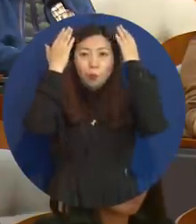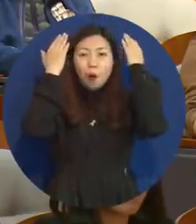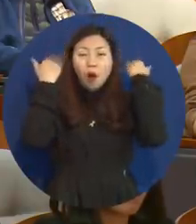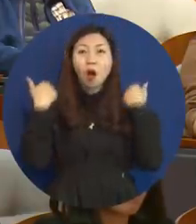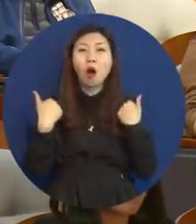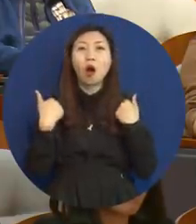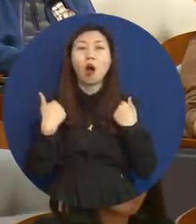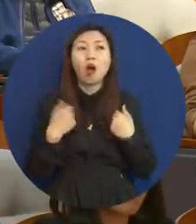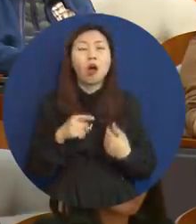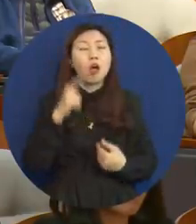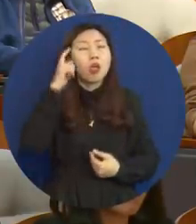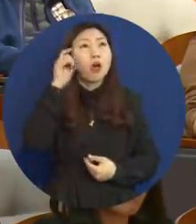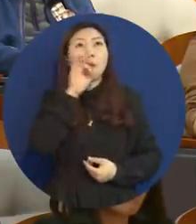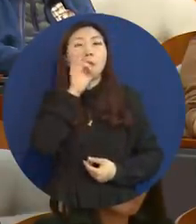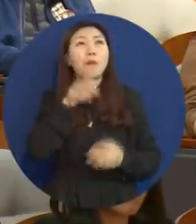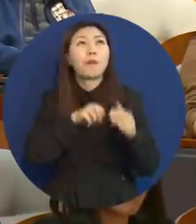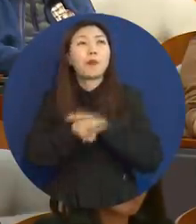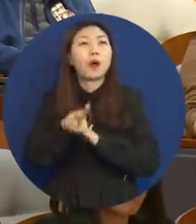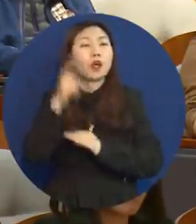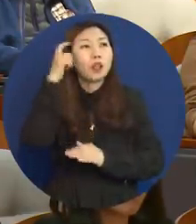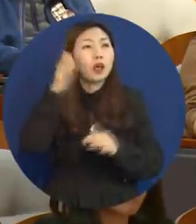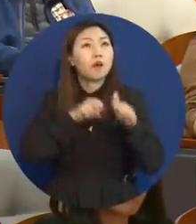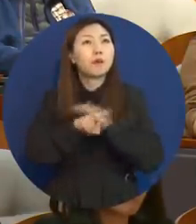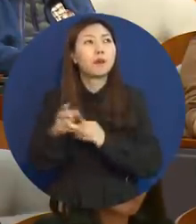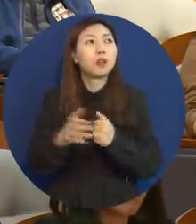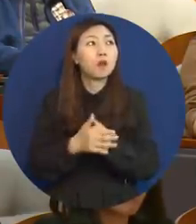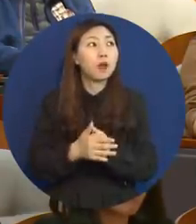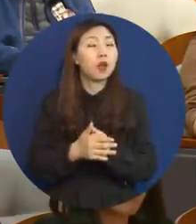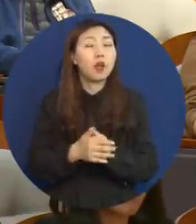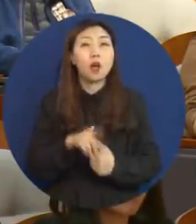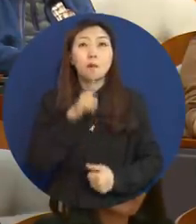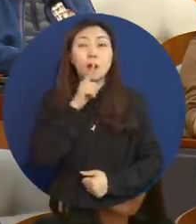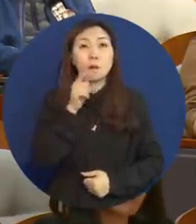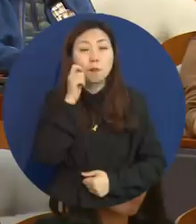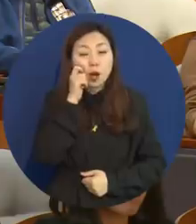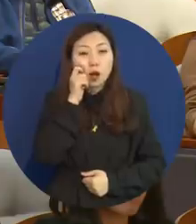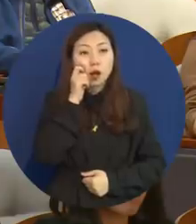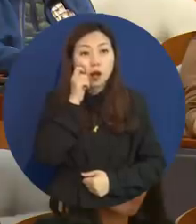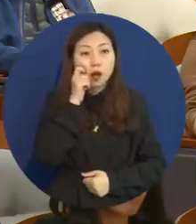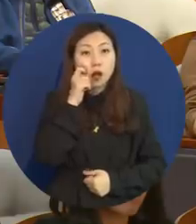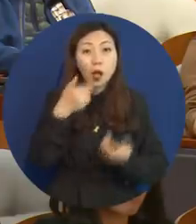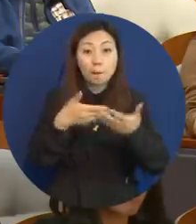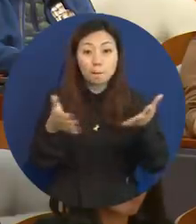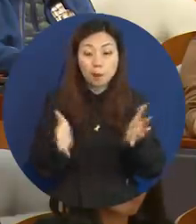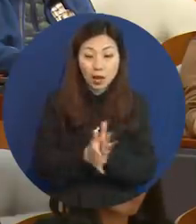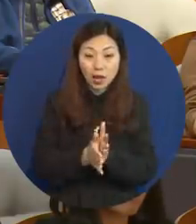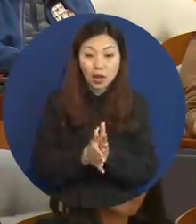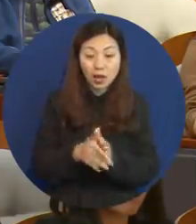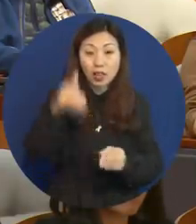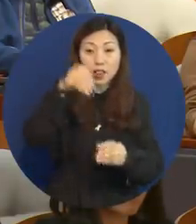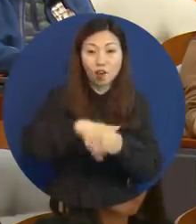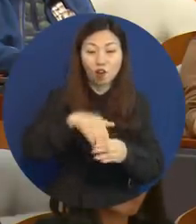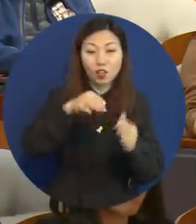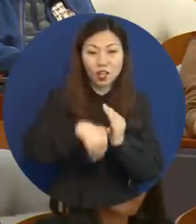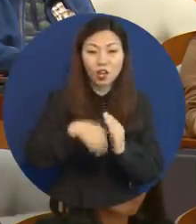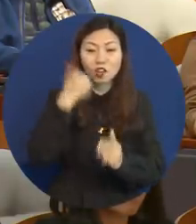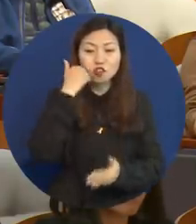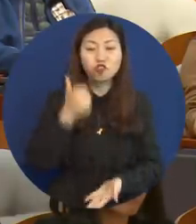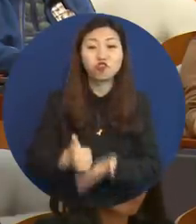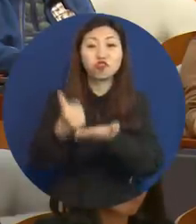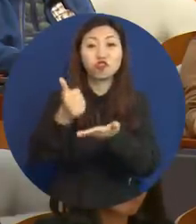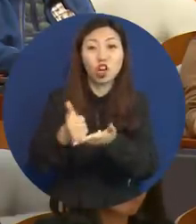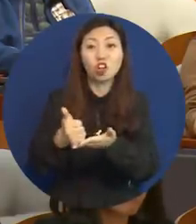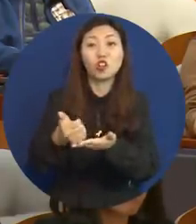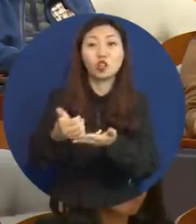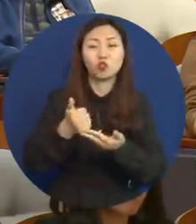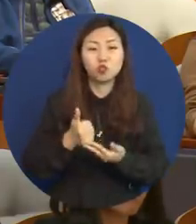안 난대요. 그래서 선생님도 이제 학기 초에 반장 선거에 걔가 이제 추천을 받았었나 봐요. 근데 이제